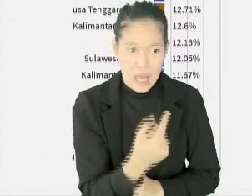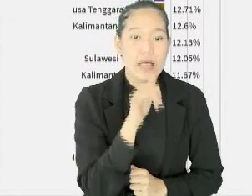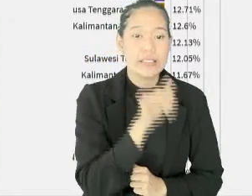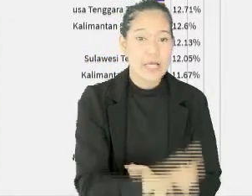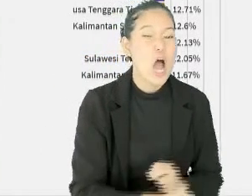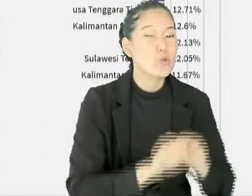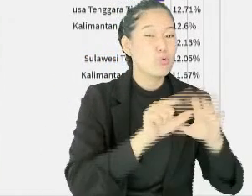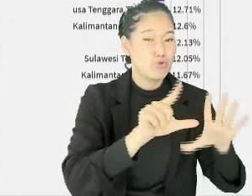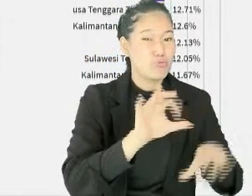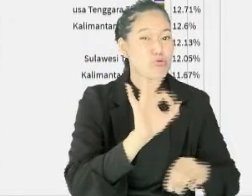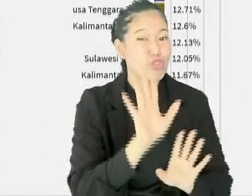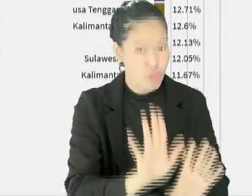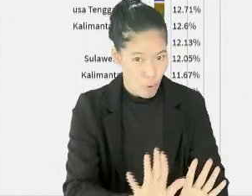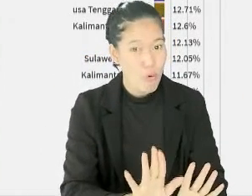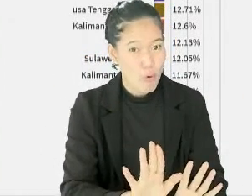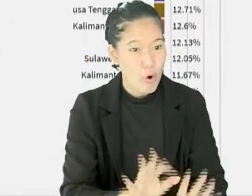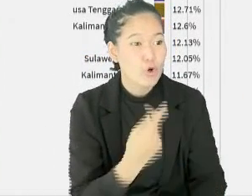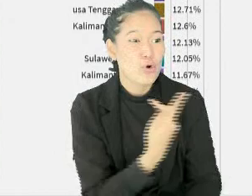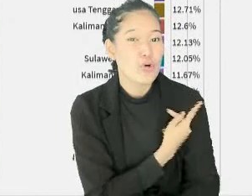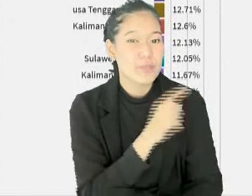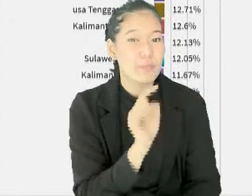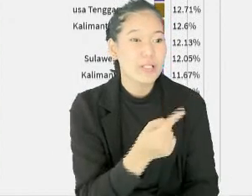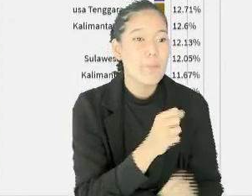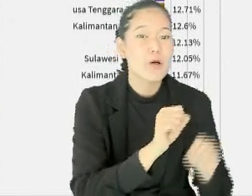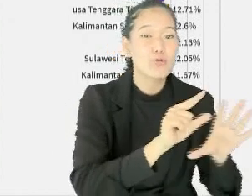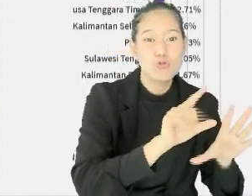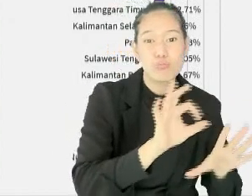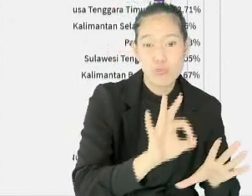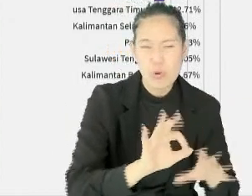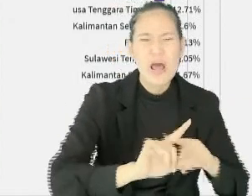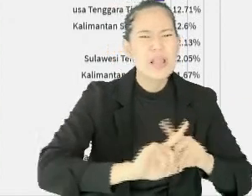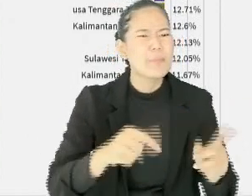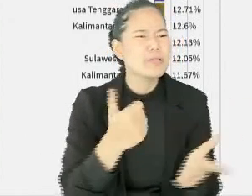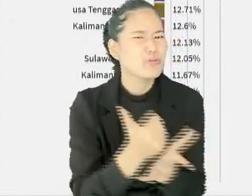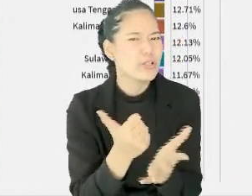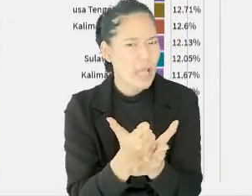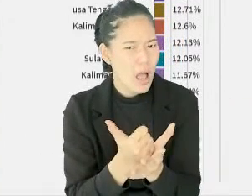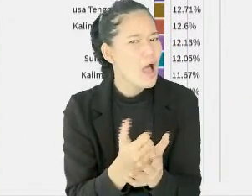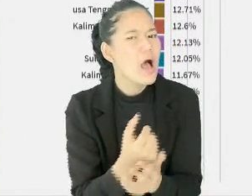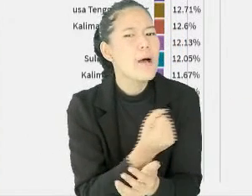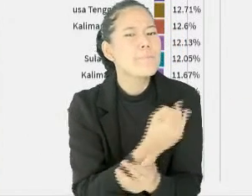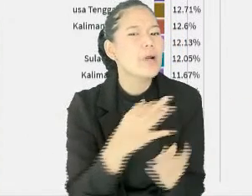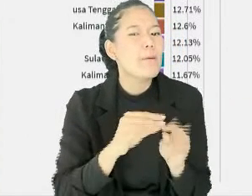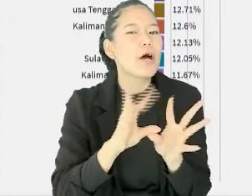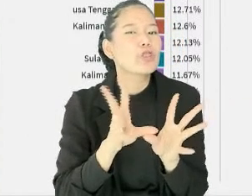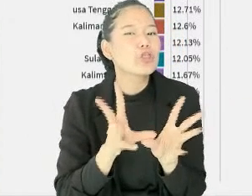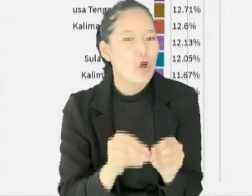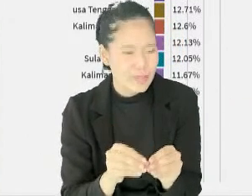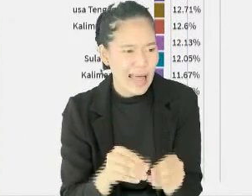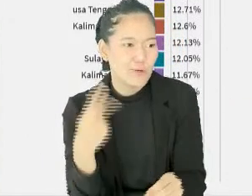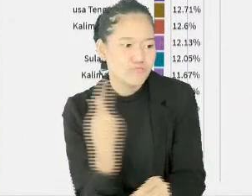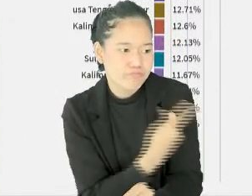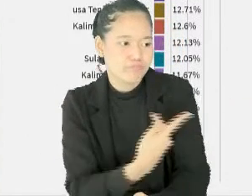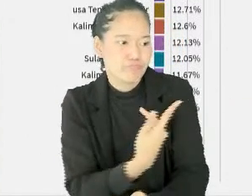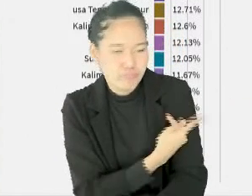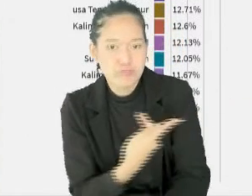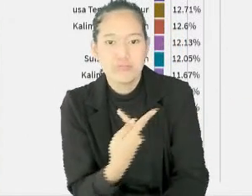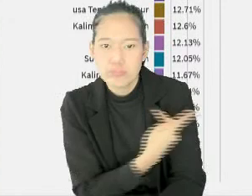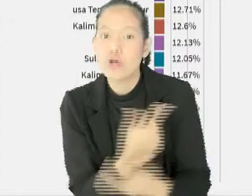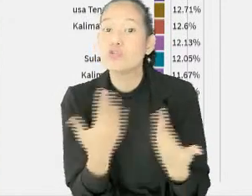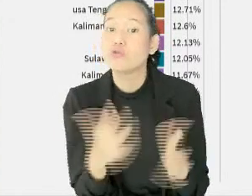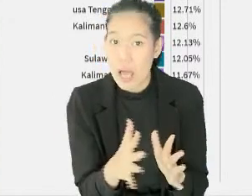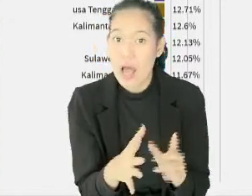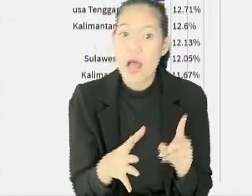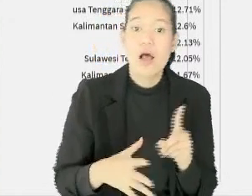70 barangkali ya yang sangat khusus pertama dosis kedua 40 jutaan tapi sebetulnya Berapa banyak Scott Berapa banyak suntik karena sudah